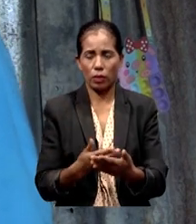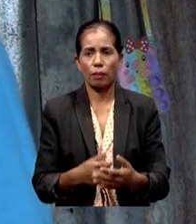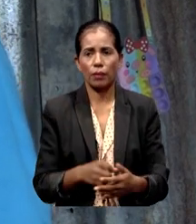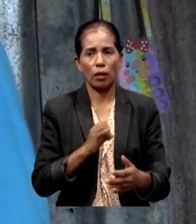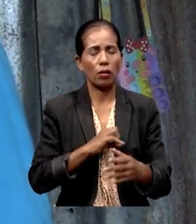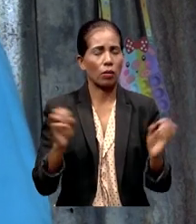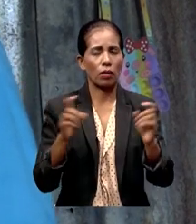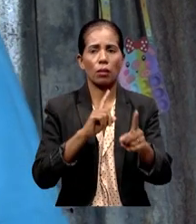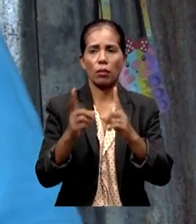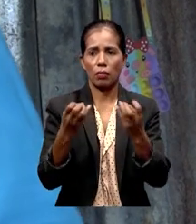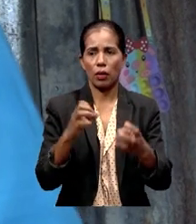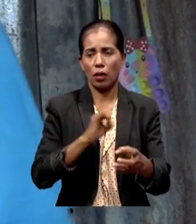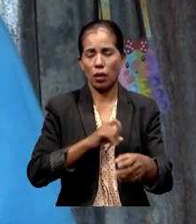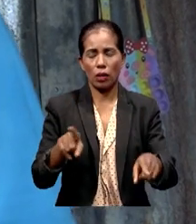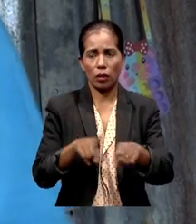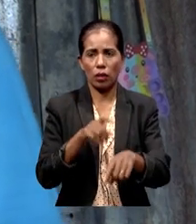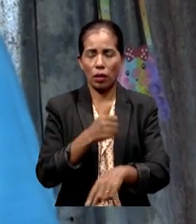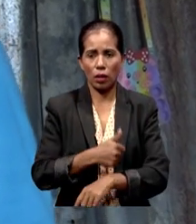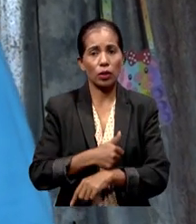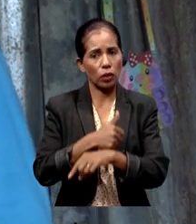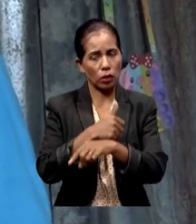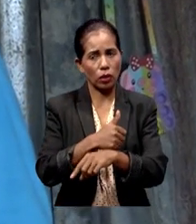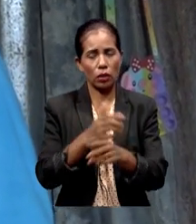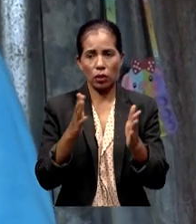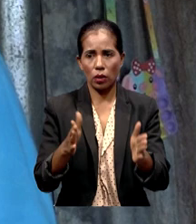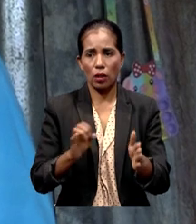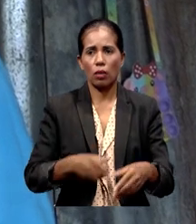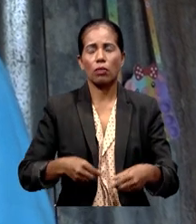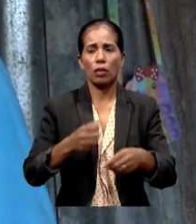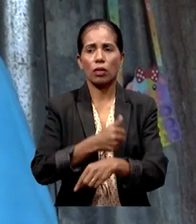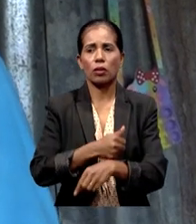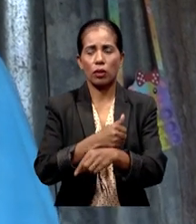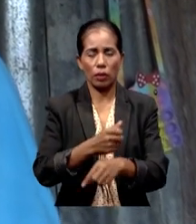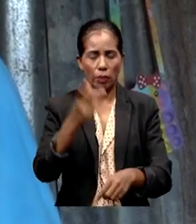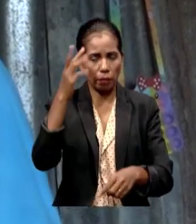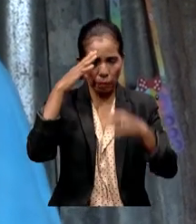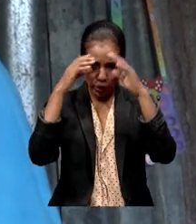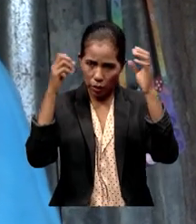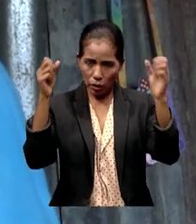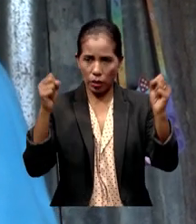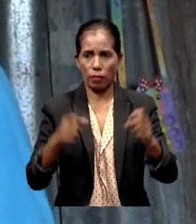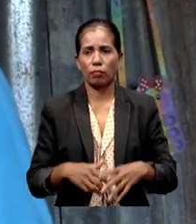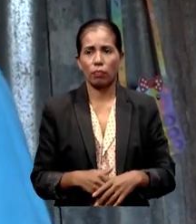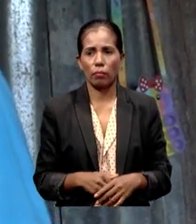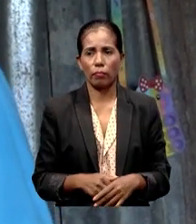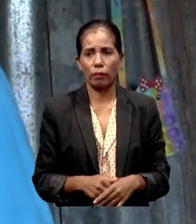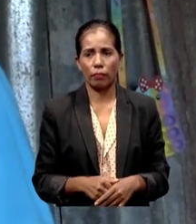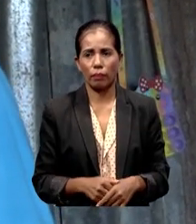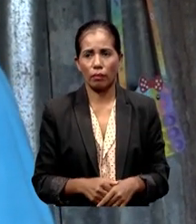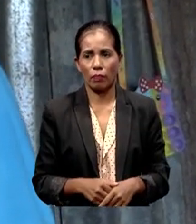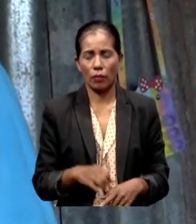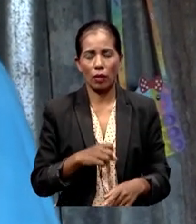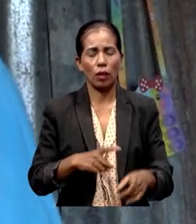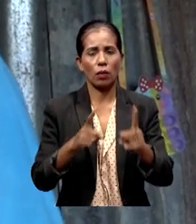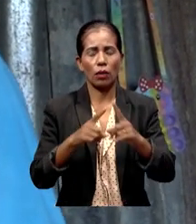koi kuliah bat barak tambah hawa nisang asesor au sofo asesor ia det bas presidente presidenti da republika ita ne hau tenta